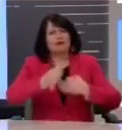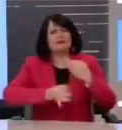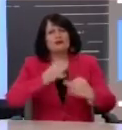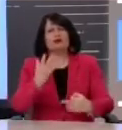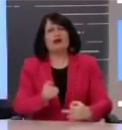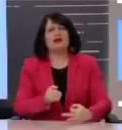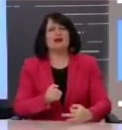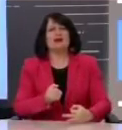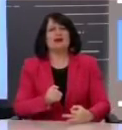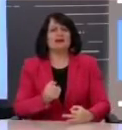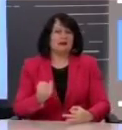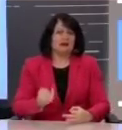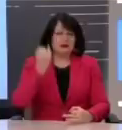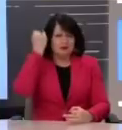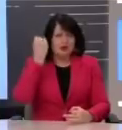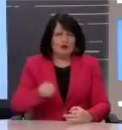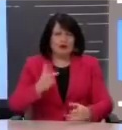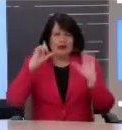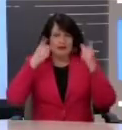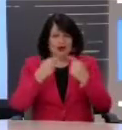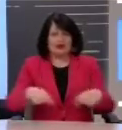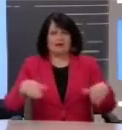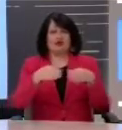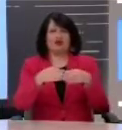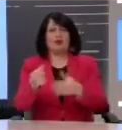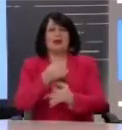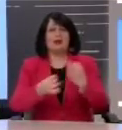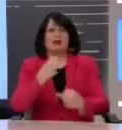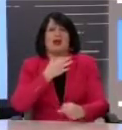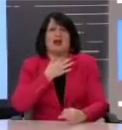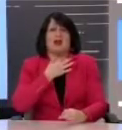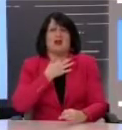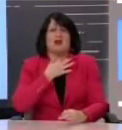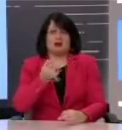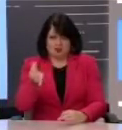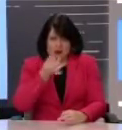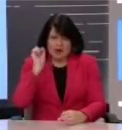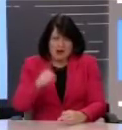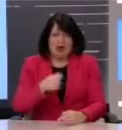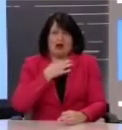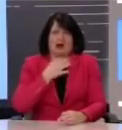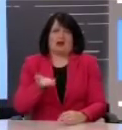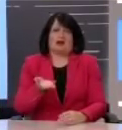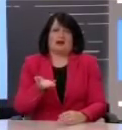του Αντιπροέδρου της Νέας Δημοκρατίας στην Επιτροπή σε σχέση με το αν είναι αναγκαίο ή όχι.